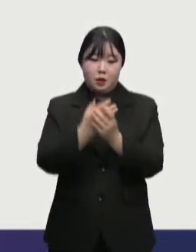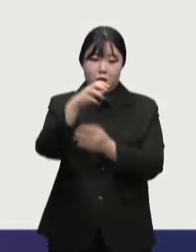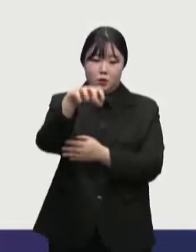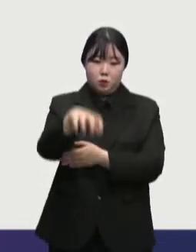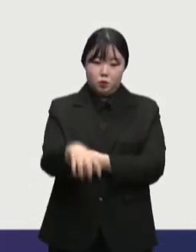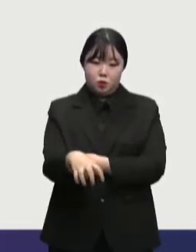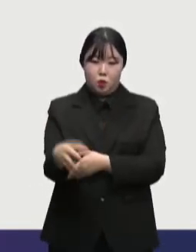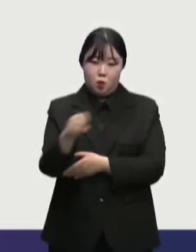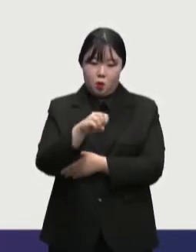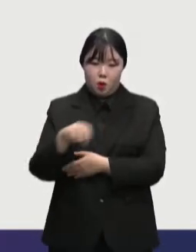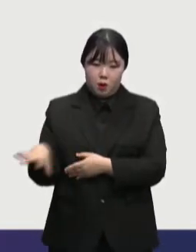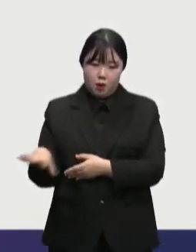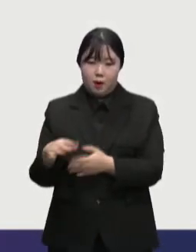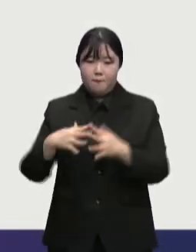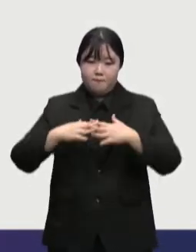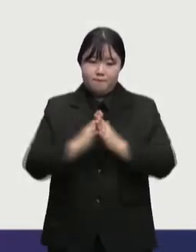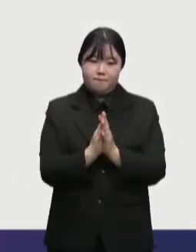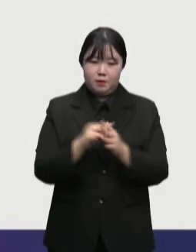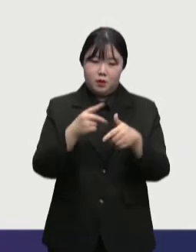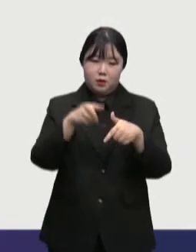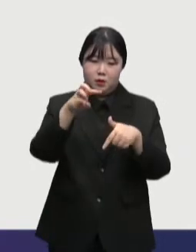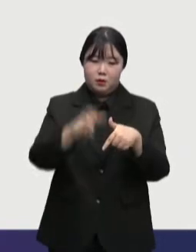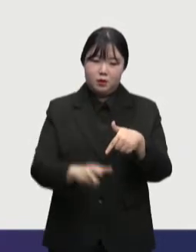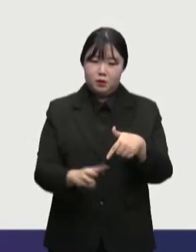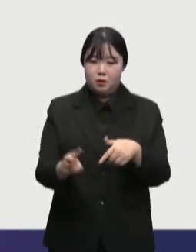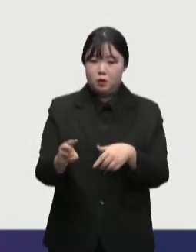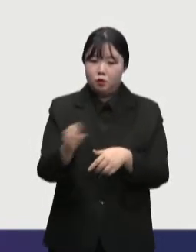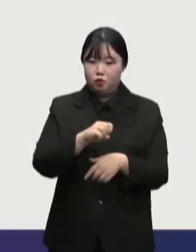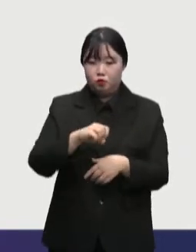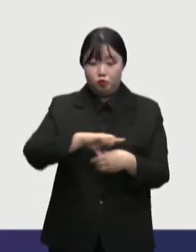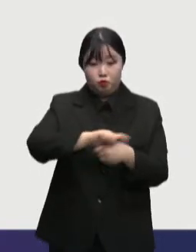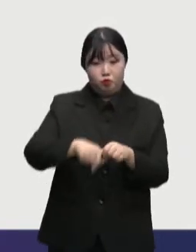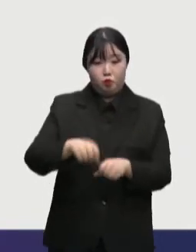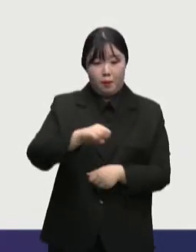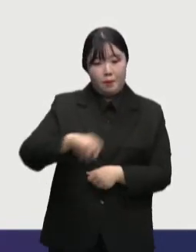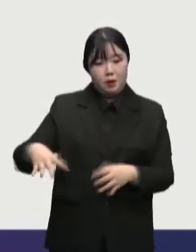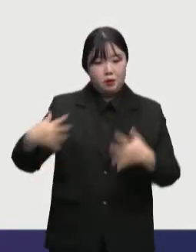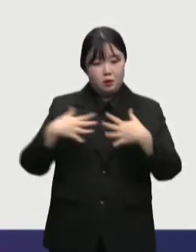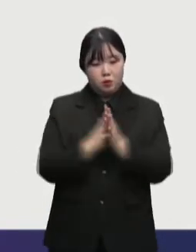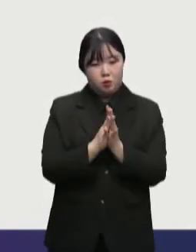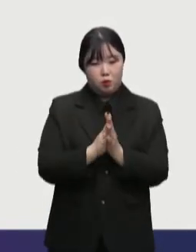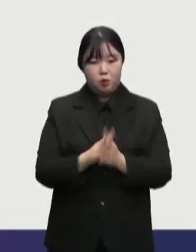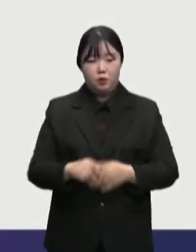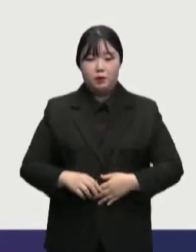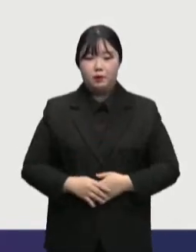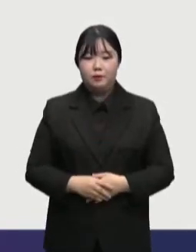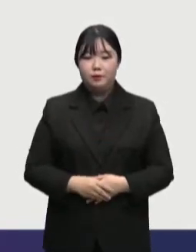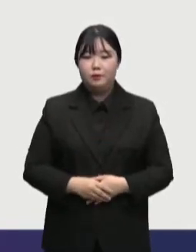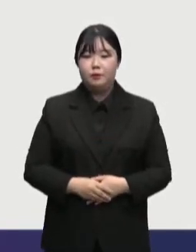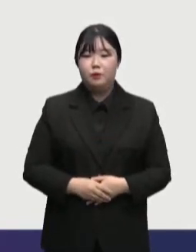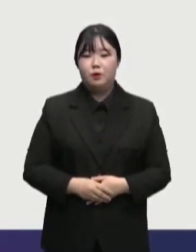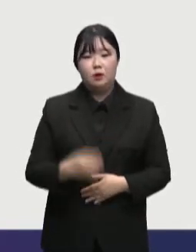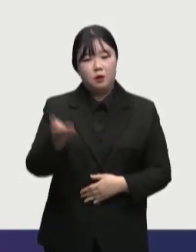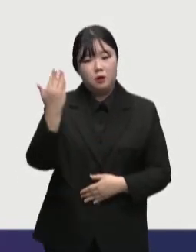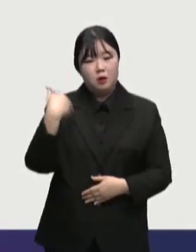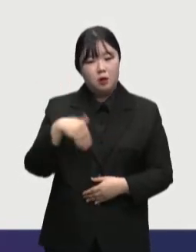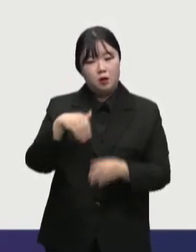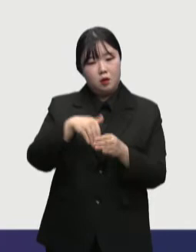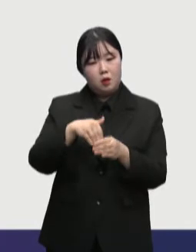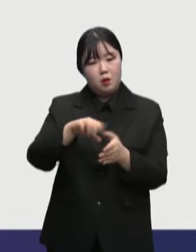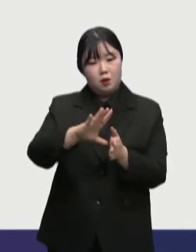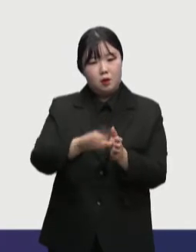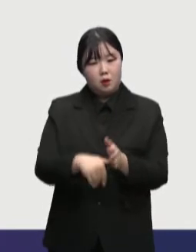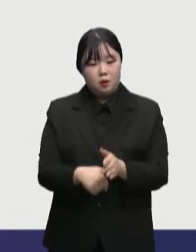및 폐쇄와 수도권 메리츠 종료 등이 대표적이라고 보도했습니다. 과거 선거마다 해묵은